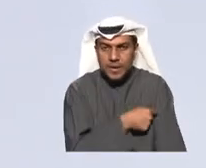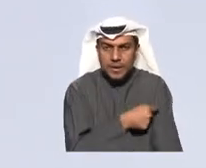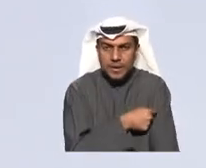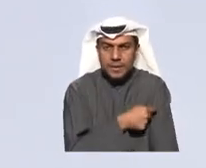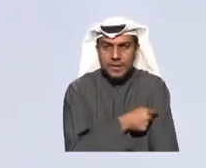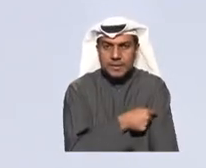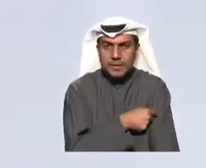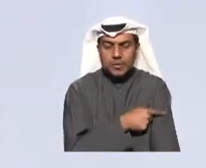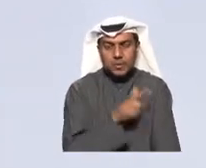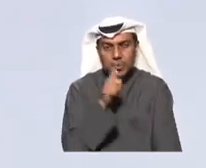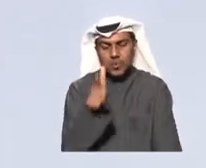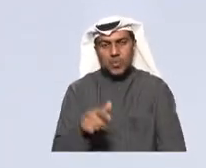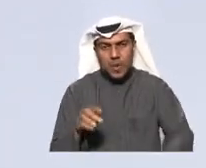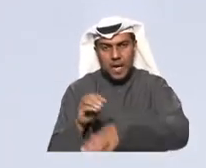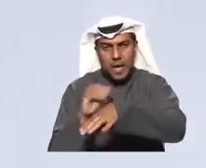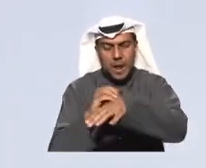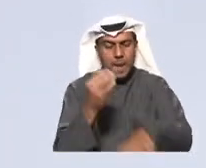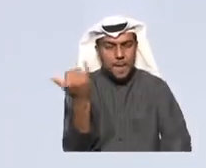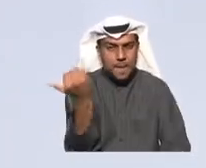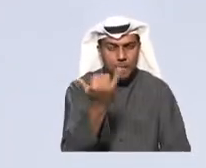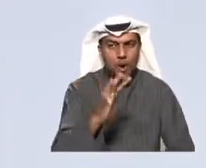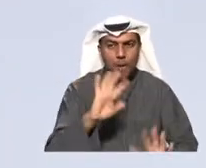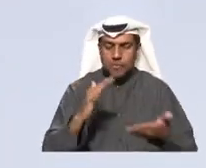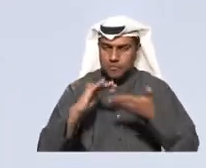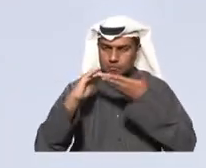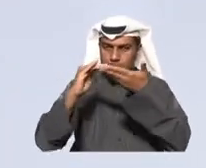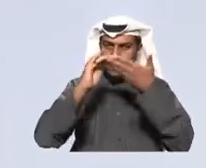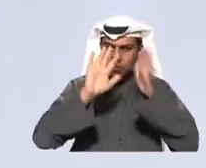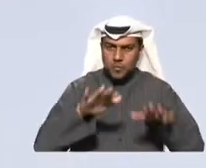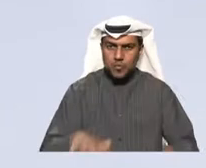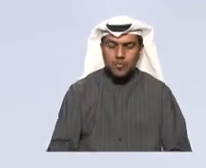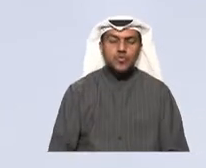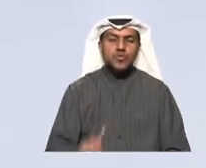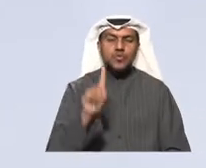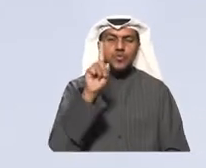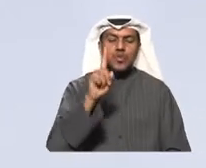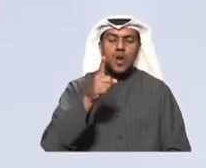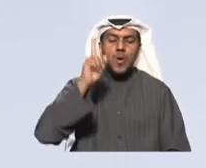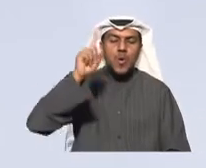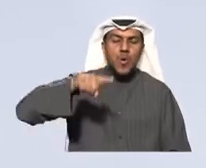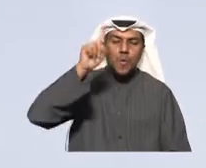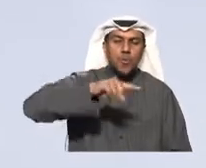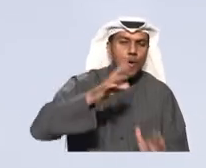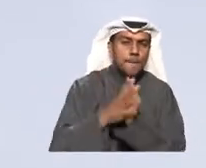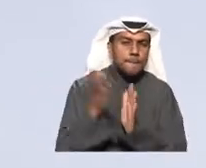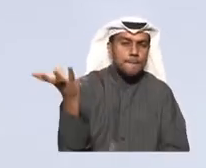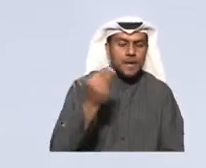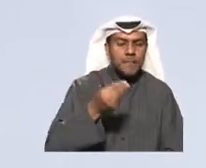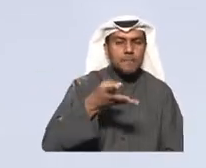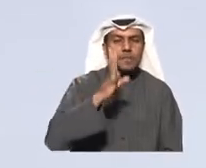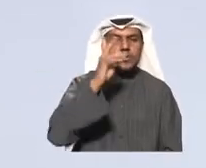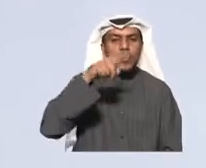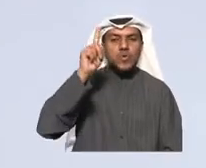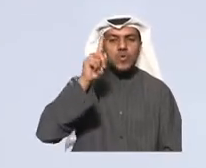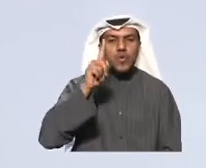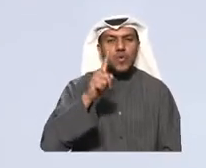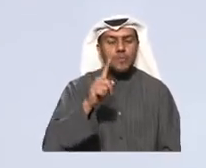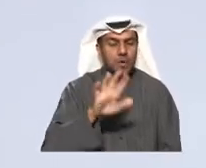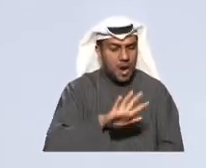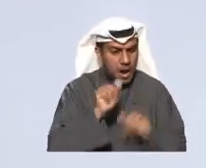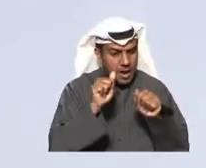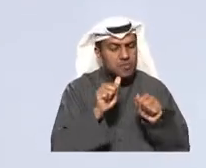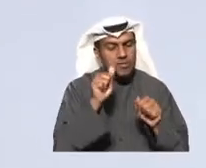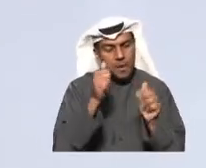قد يحتاجونه من مستلزمات، ونتمنى أن تمضي فترة الحجر الصحي 14 يوم أن تكون فترة خفيفة عليهم وأن يعودوا